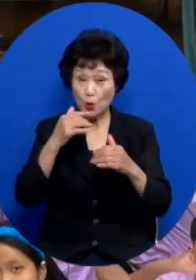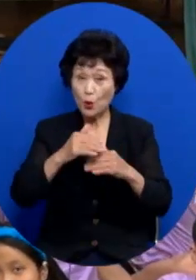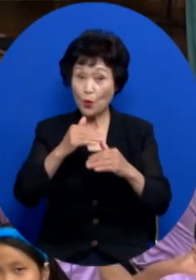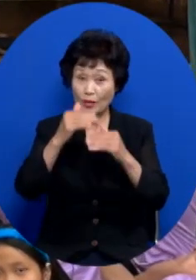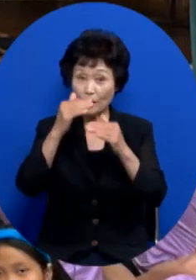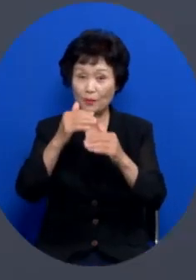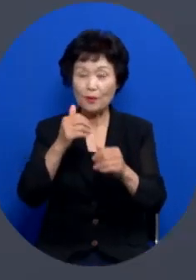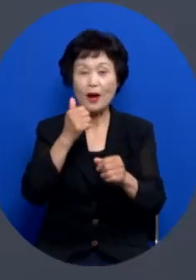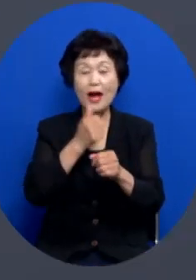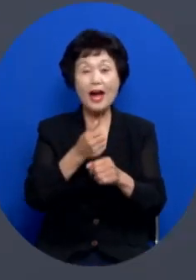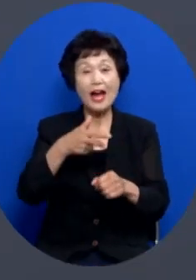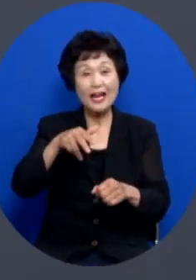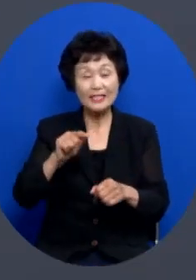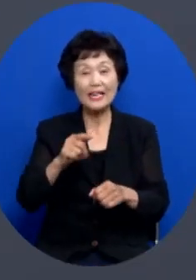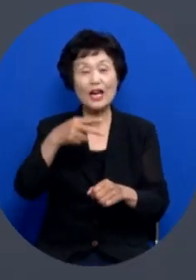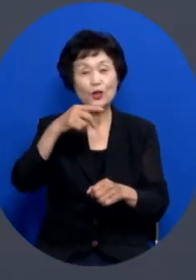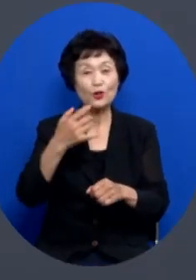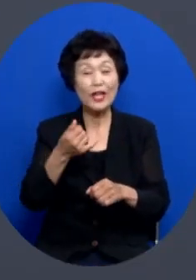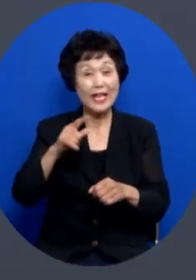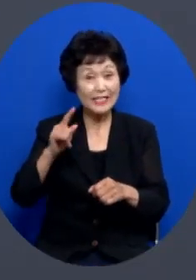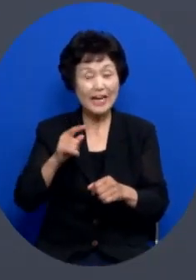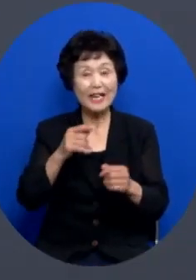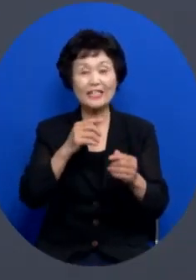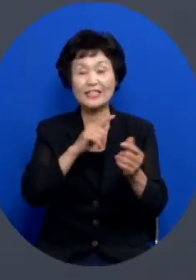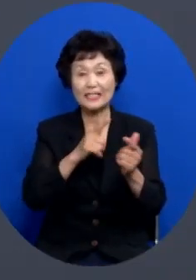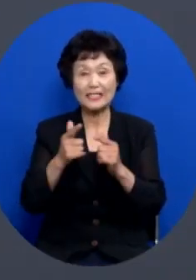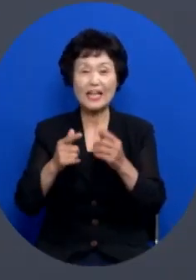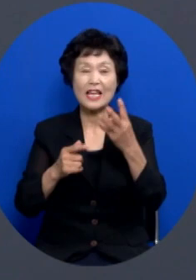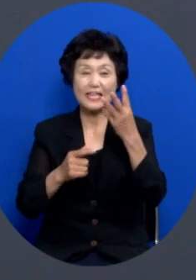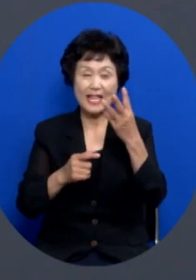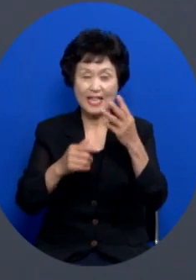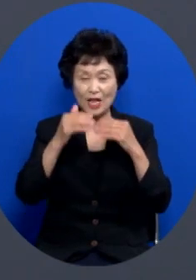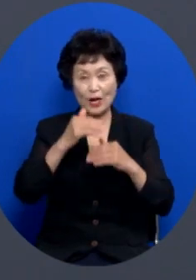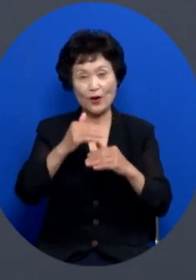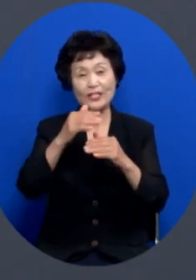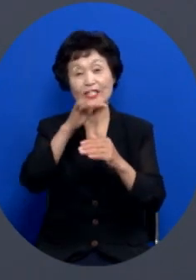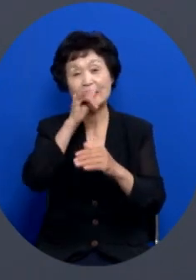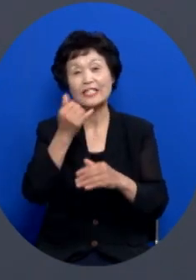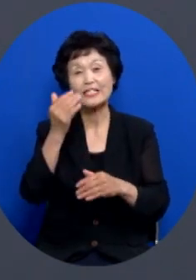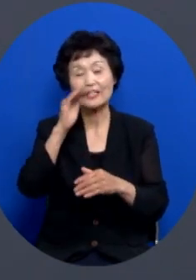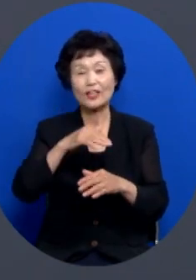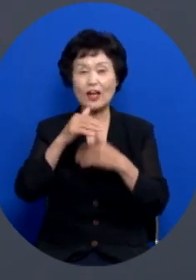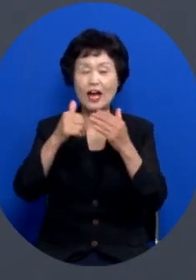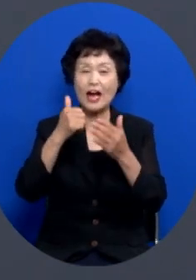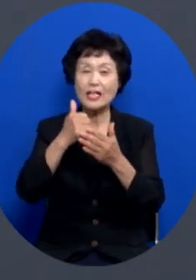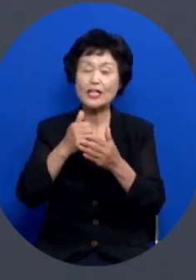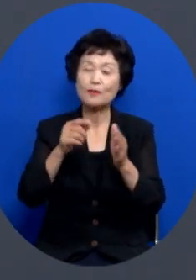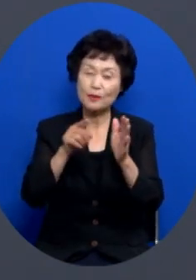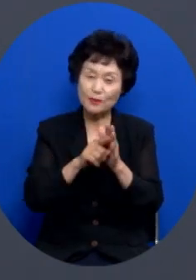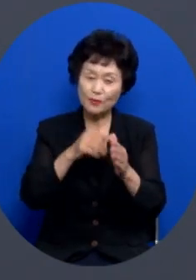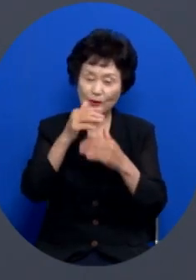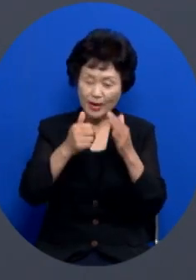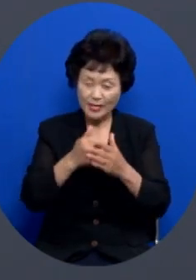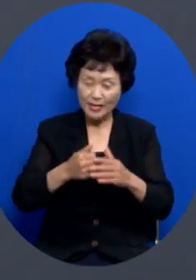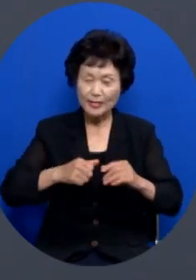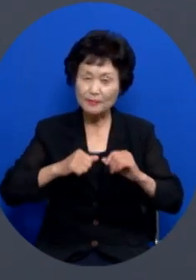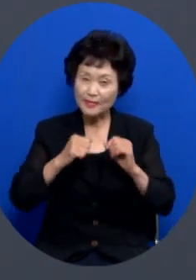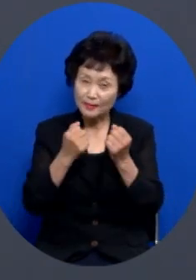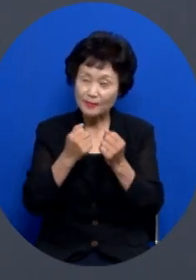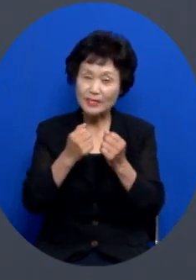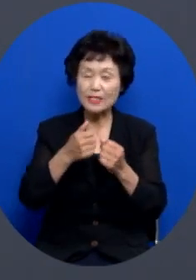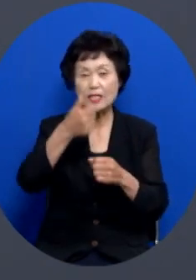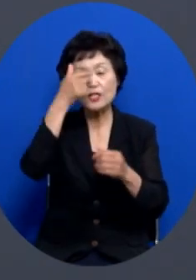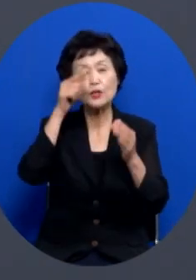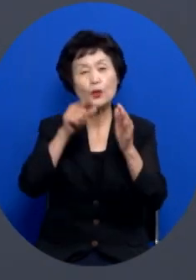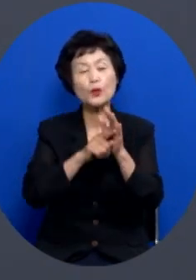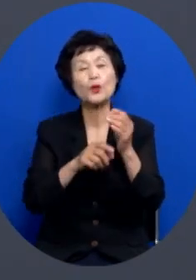알자, 되자의 과정이 있는데 여러 가지 기본 교육 과정 안에 언제나 하나님을 믿고 하나님을 따르는 기독교적 가치관이